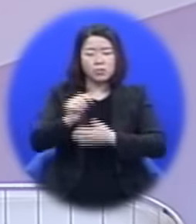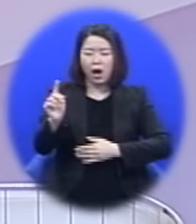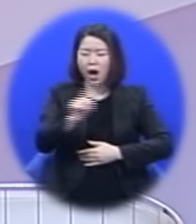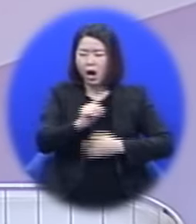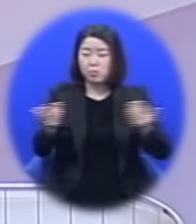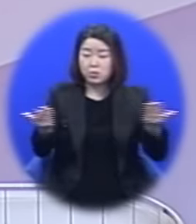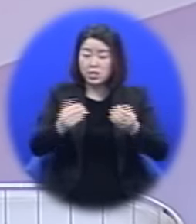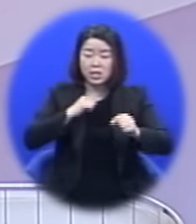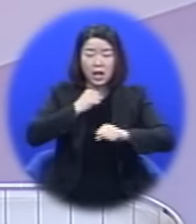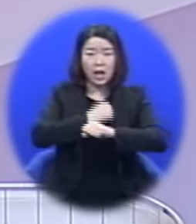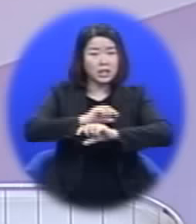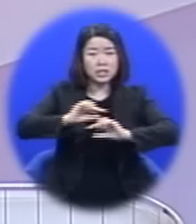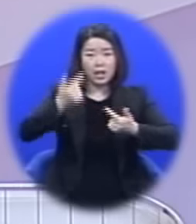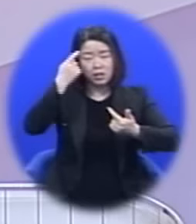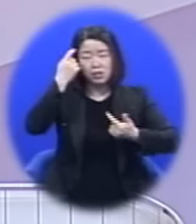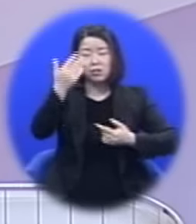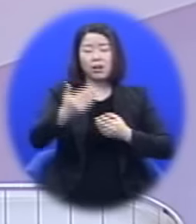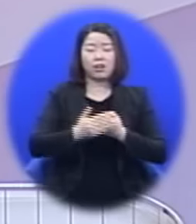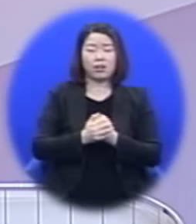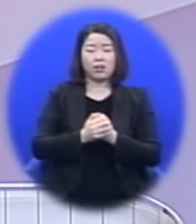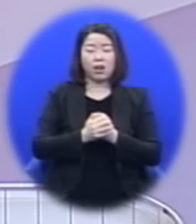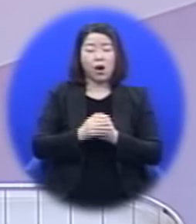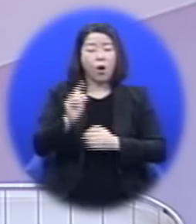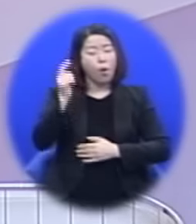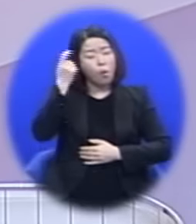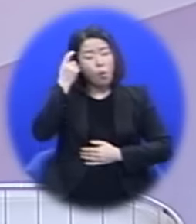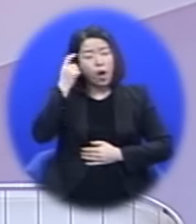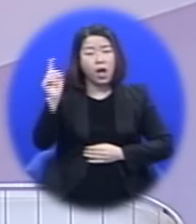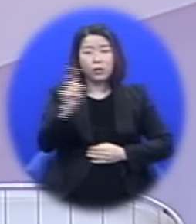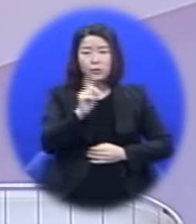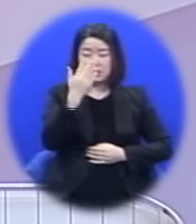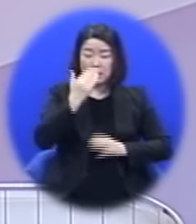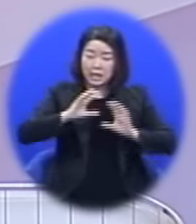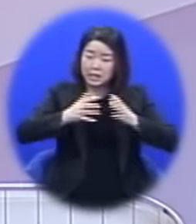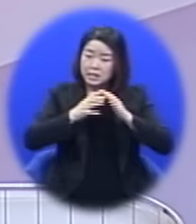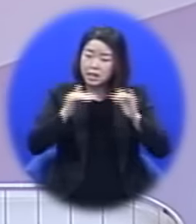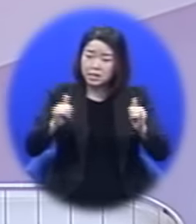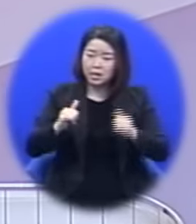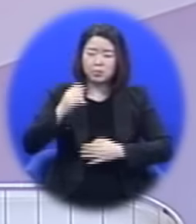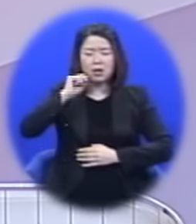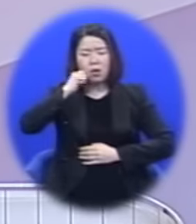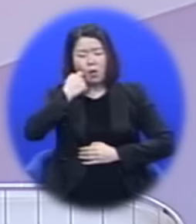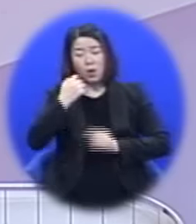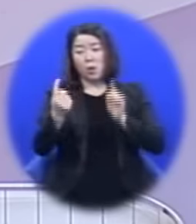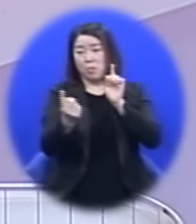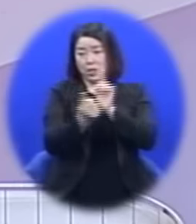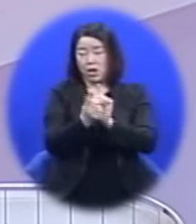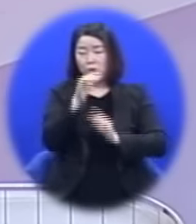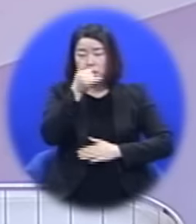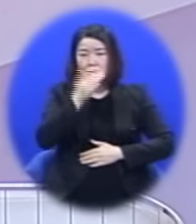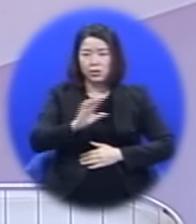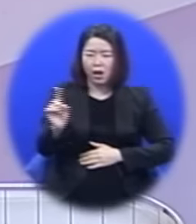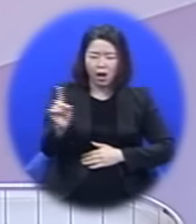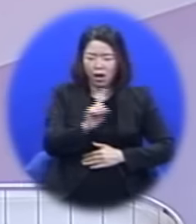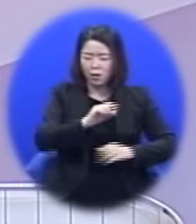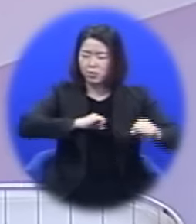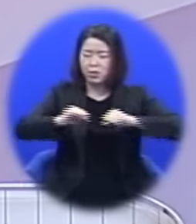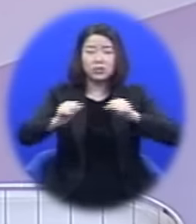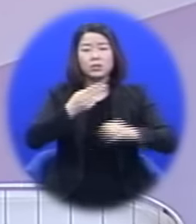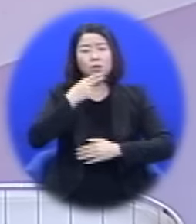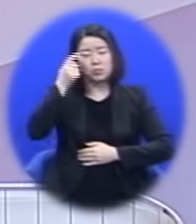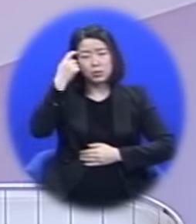하시나 말이에요. 왜 도대체 이스라엘 백성들이 이런 어려움을 당하고 있는데 아무런 역사를 안 하시나,